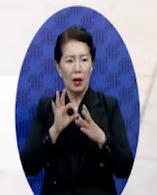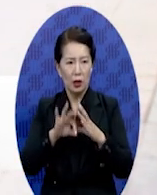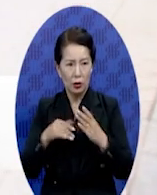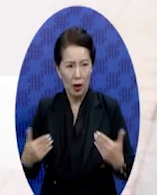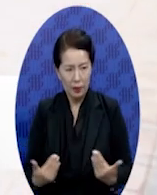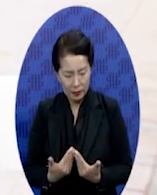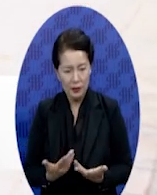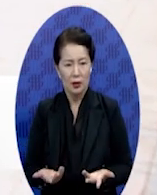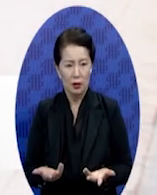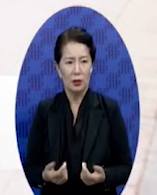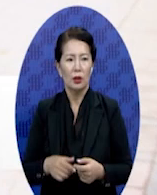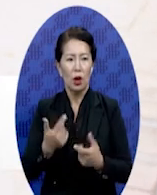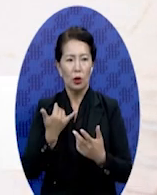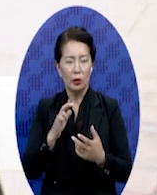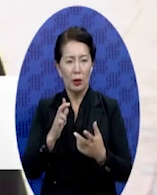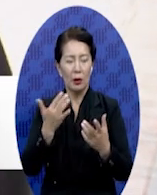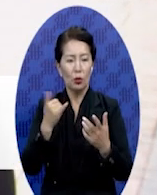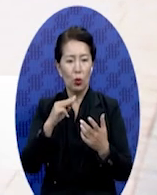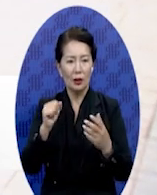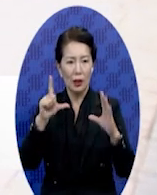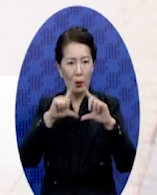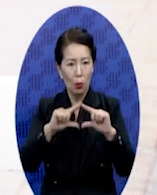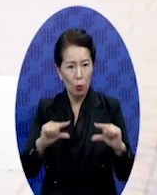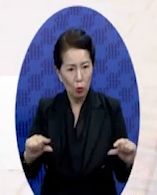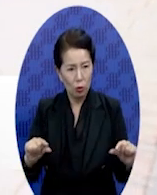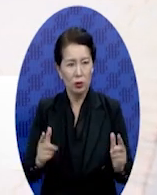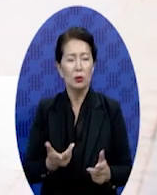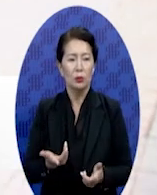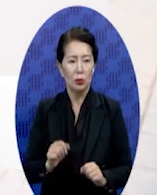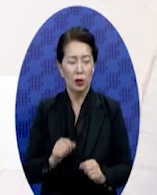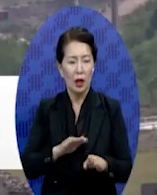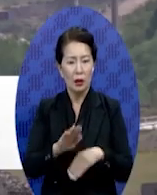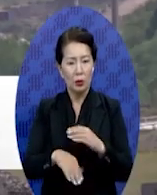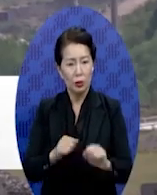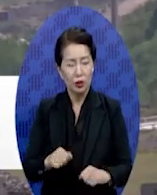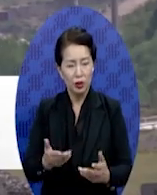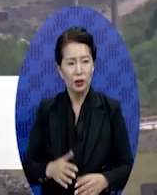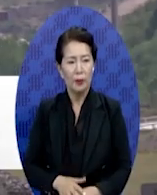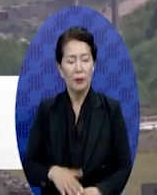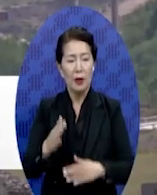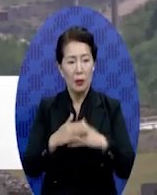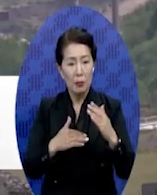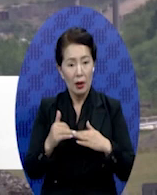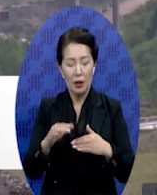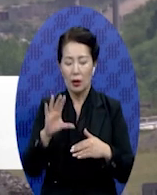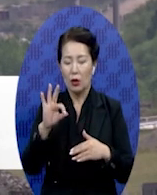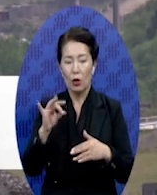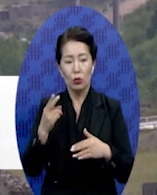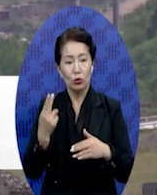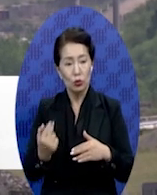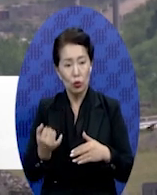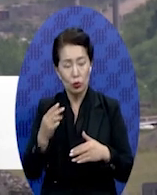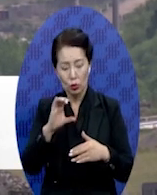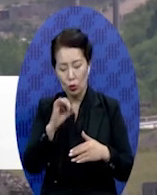нөгөө тэгэр Улаанбаатарын утаа ч гэсэн буурах нэг юу болно шүү дээ алхам болно. Барилга орон сууцны томоохон компаниуд